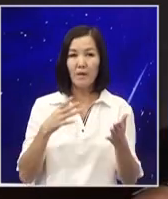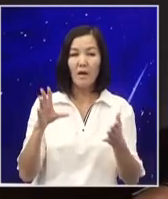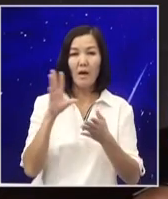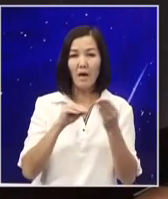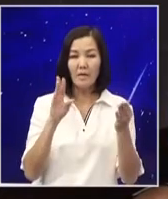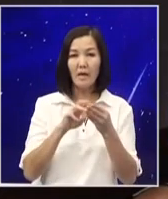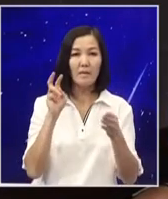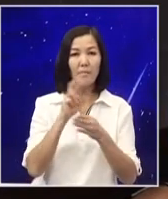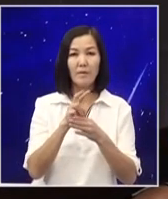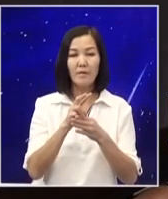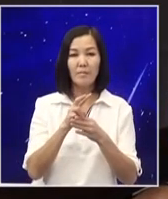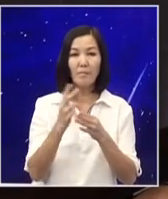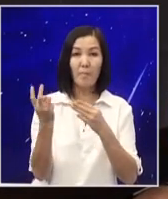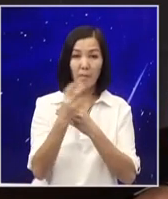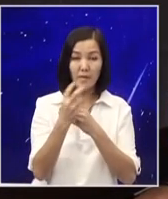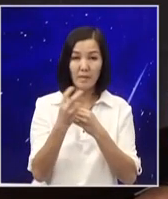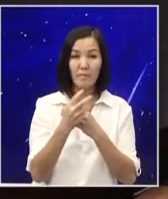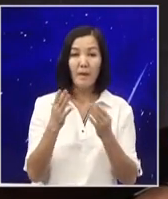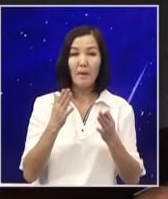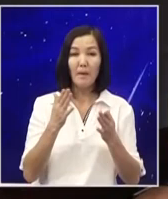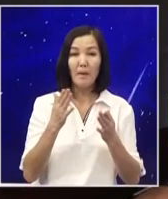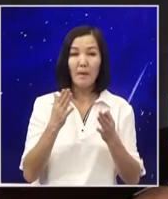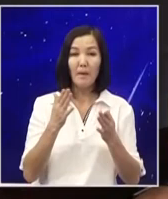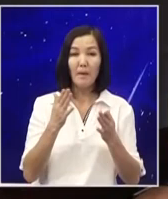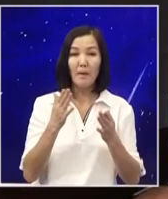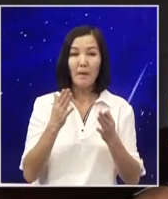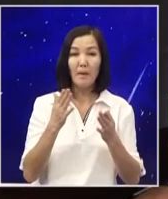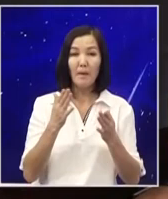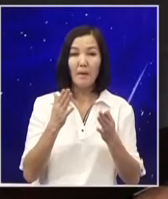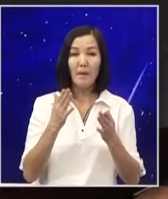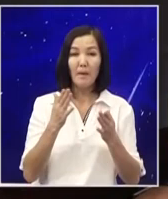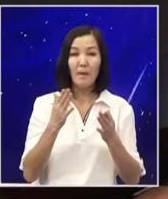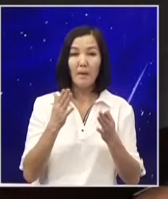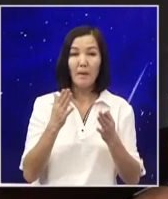Кел, қоймай, кел, келе берет, келе берет. Соңе мен айтым. Давайте.